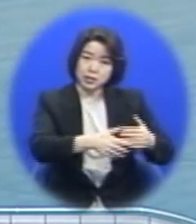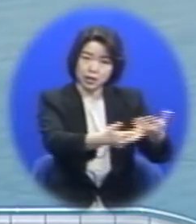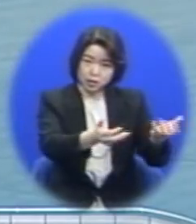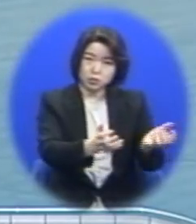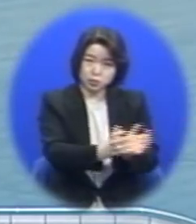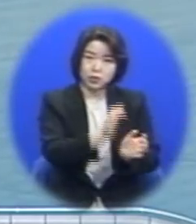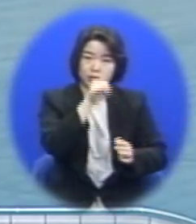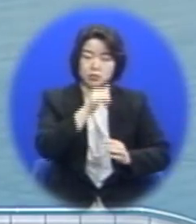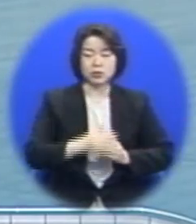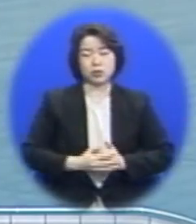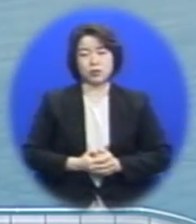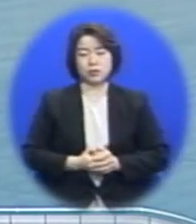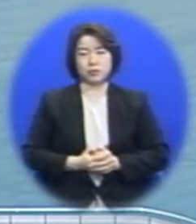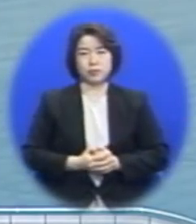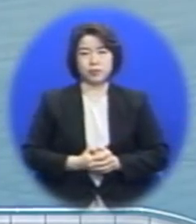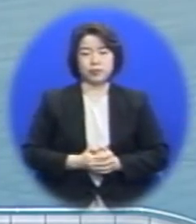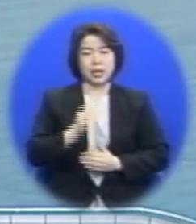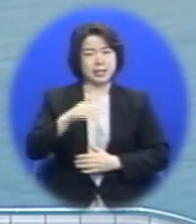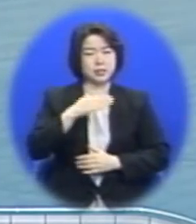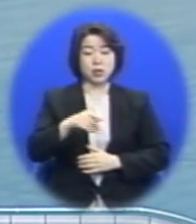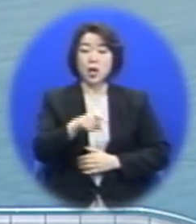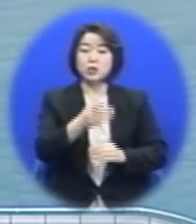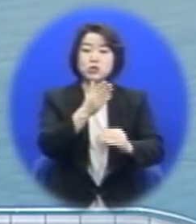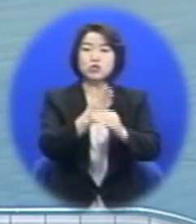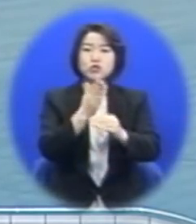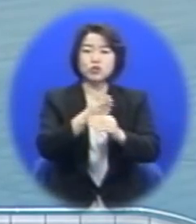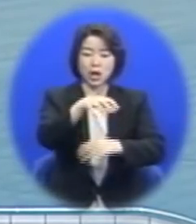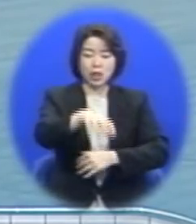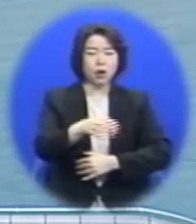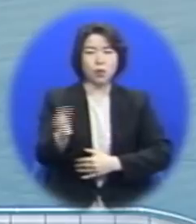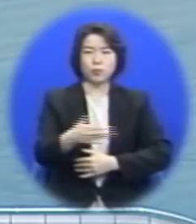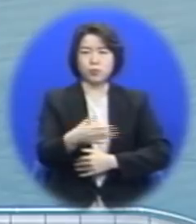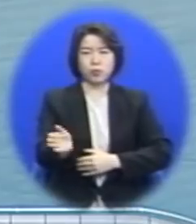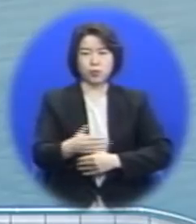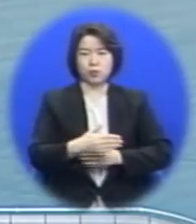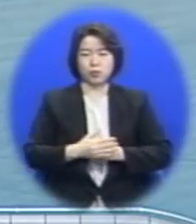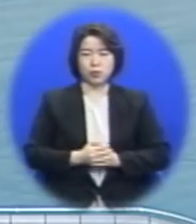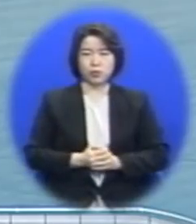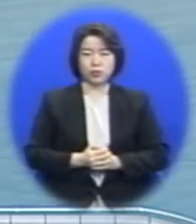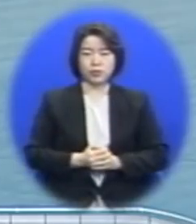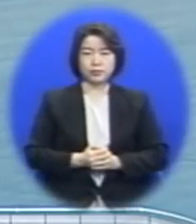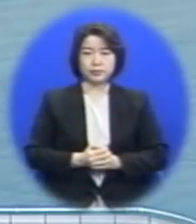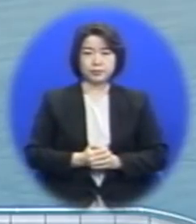뿐입니다. 절대로 그 중간에는 없습니다.